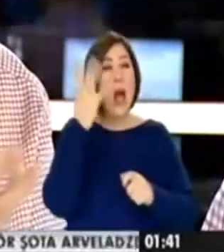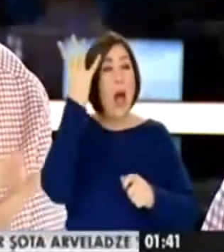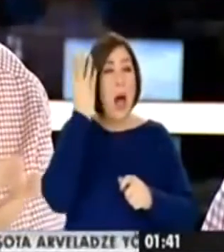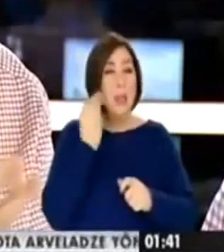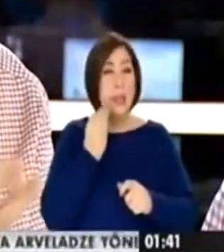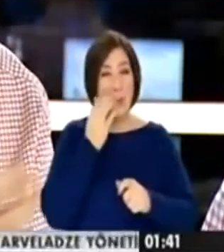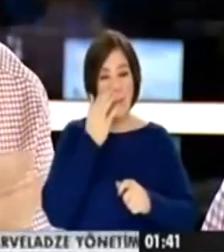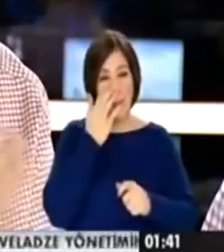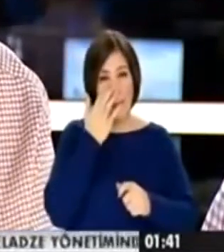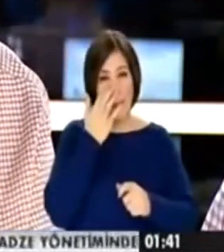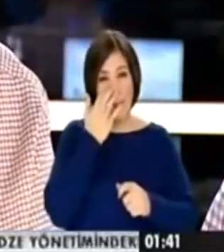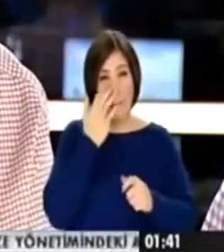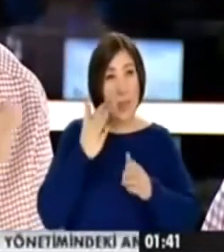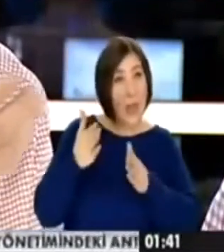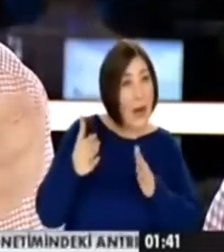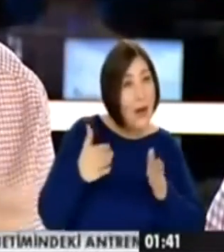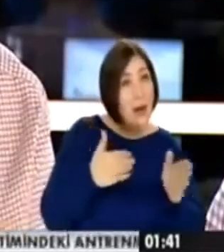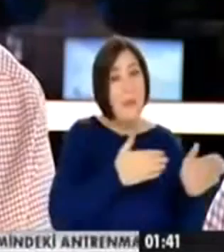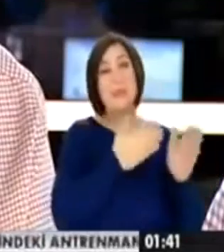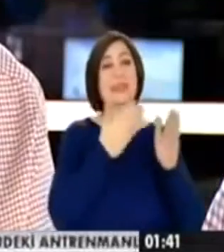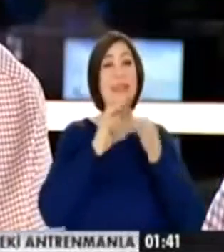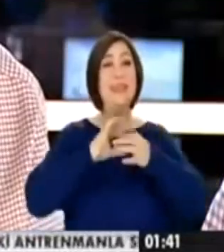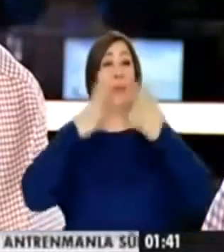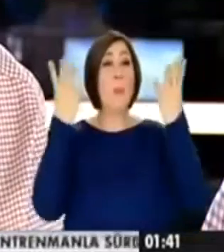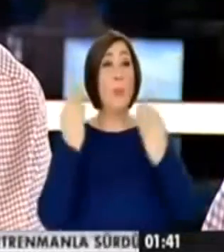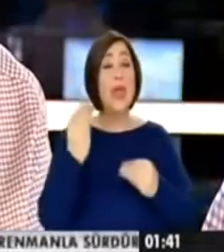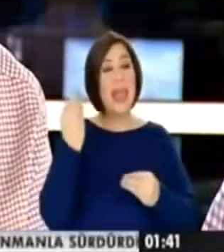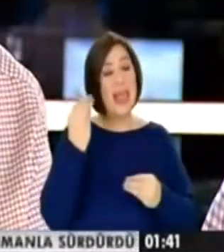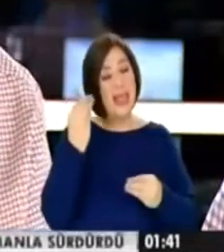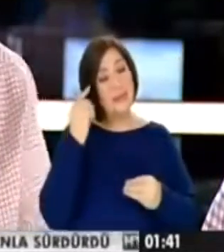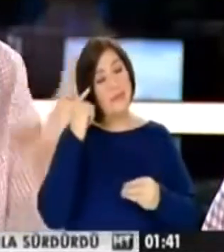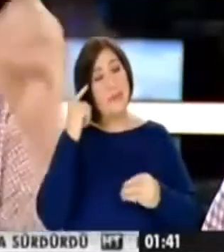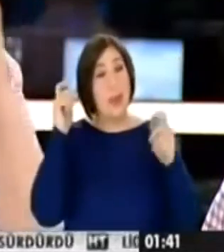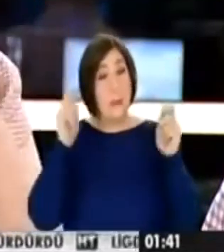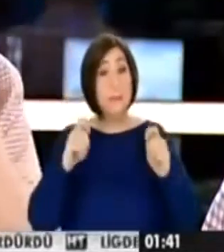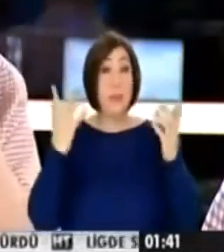kaymasına sebebiyet vermek gibi de, iyi niyetle yapılsalar da bir tehlike var.